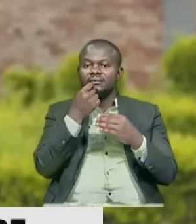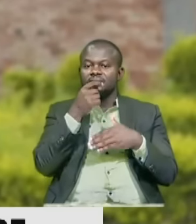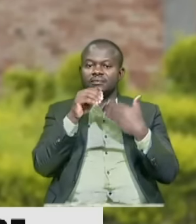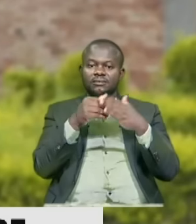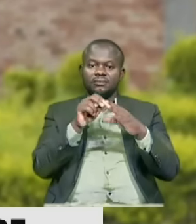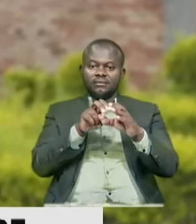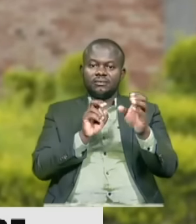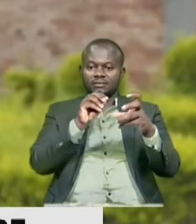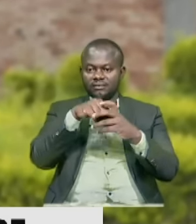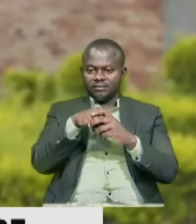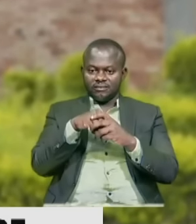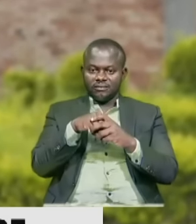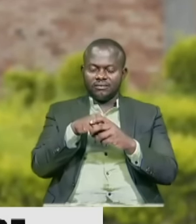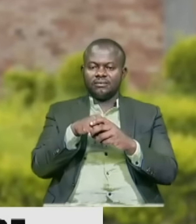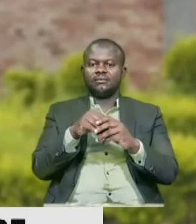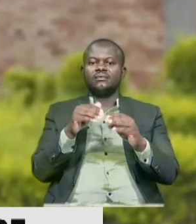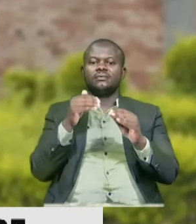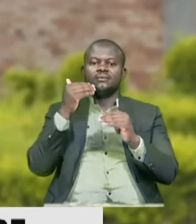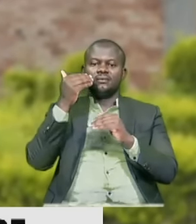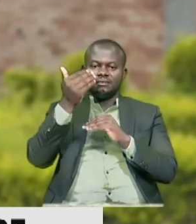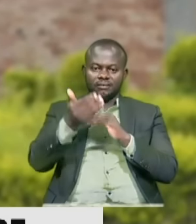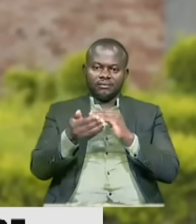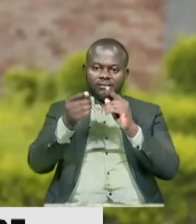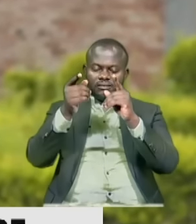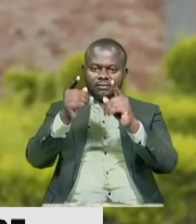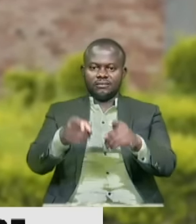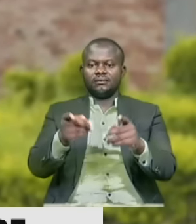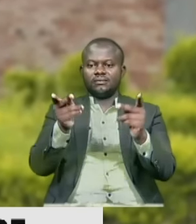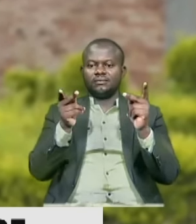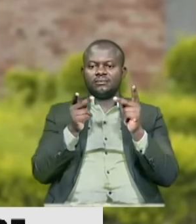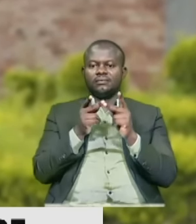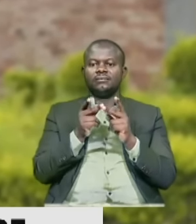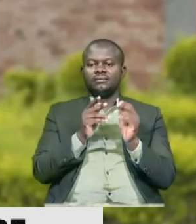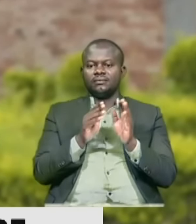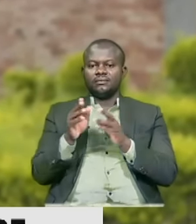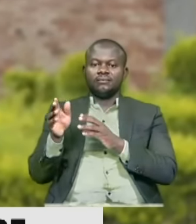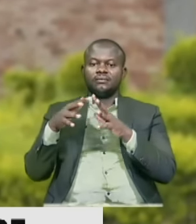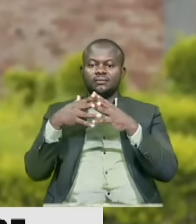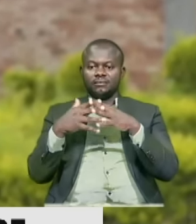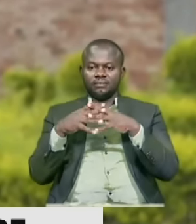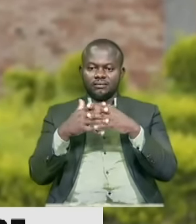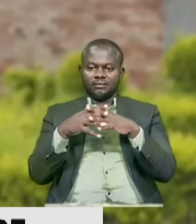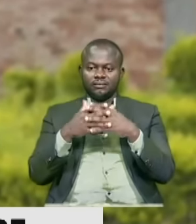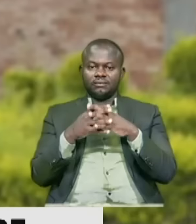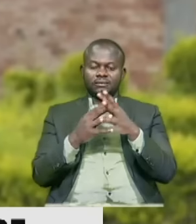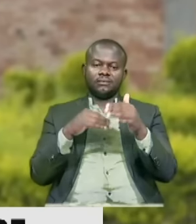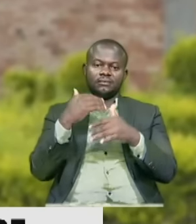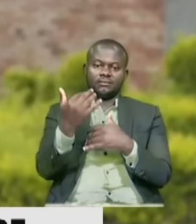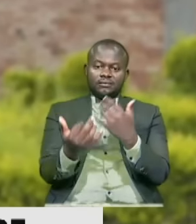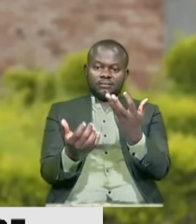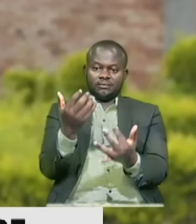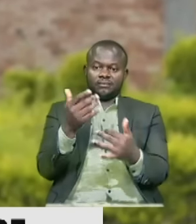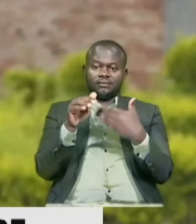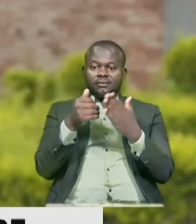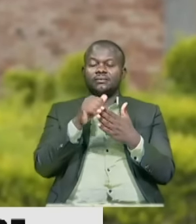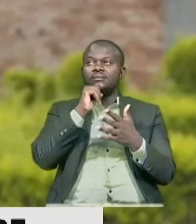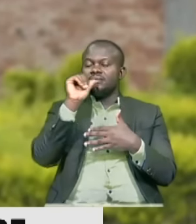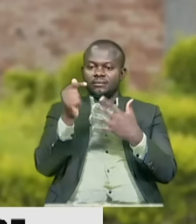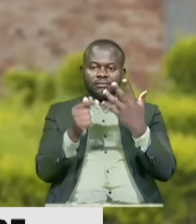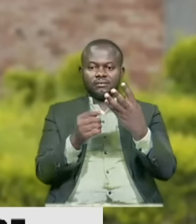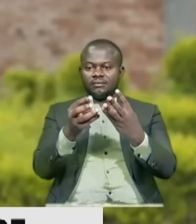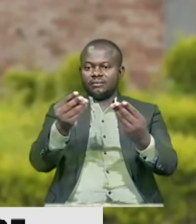tuyivanamo tukayikuramo tukayishyira ahabugenewe ku mashini ikayitwika. Nta kintu